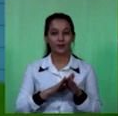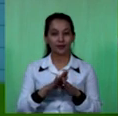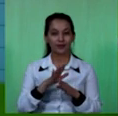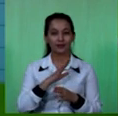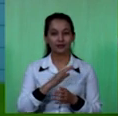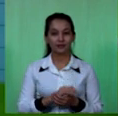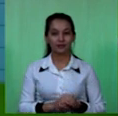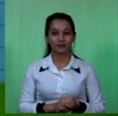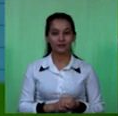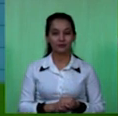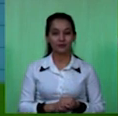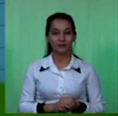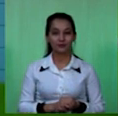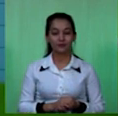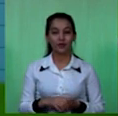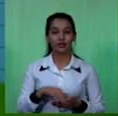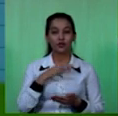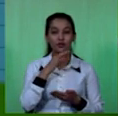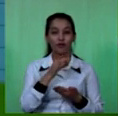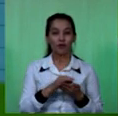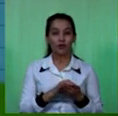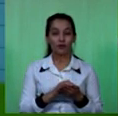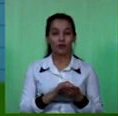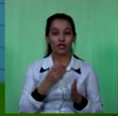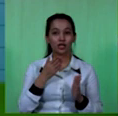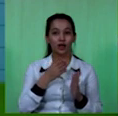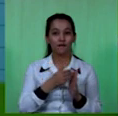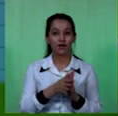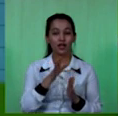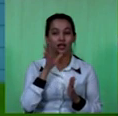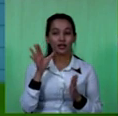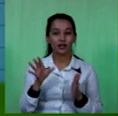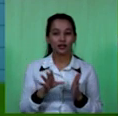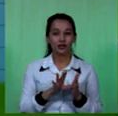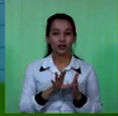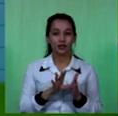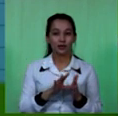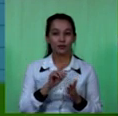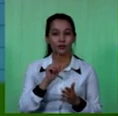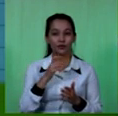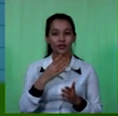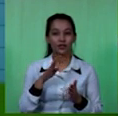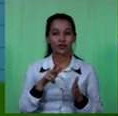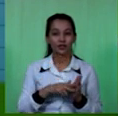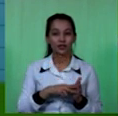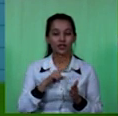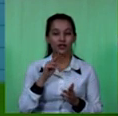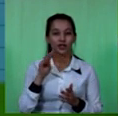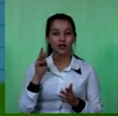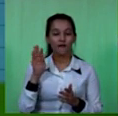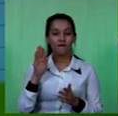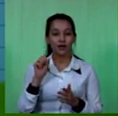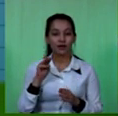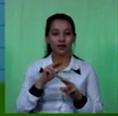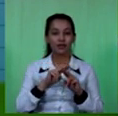to'g'ri topgansiz. Demak, javob sarflangan elektr quvvati 148 kilovatga